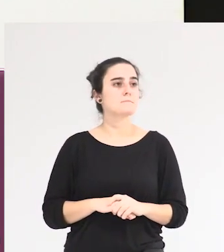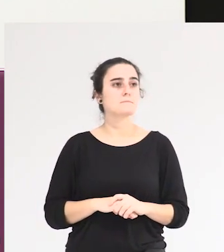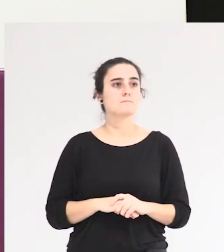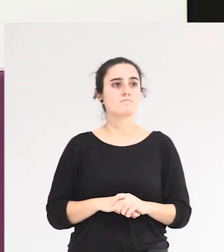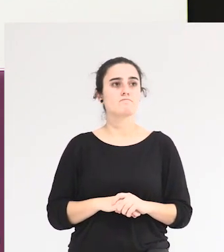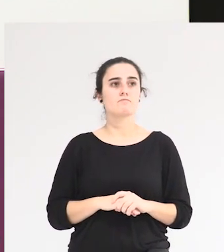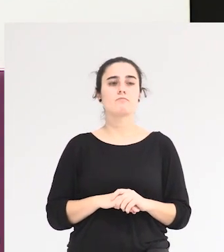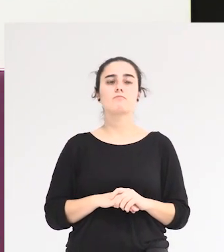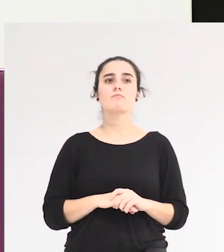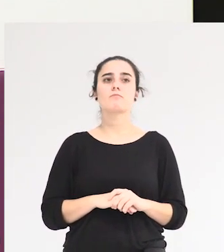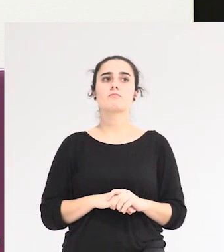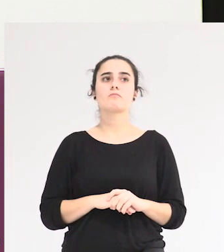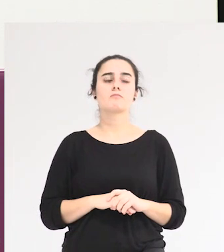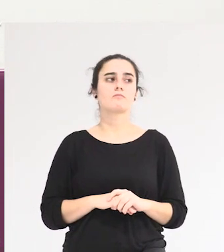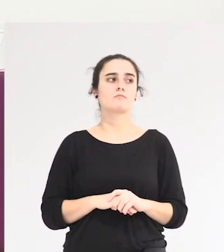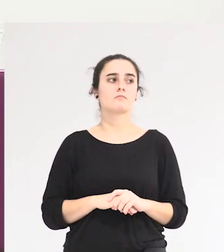Hau da,